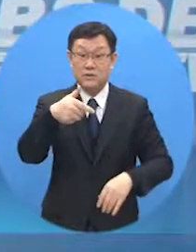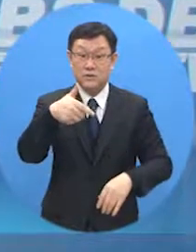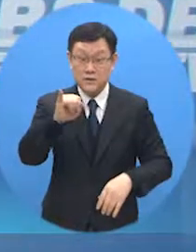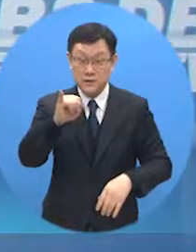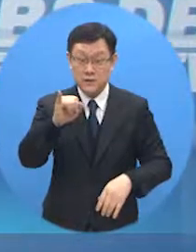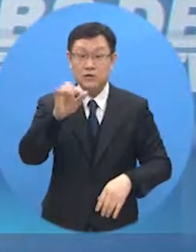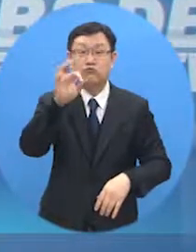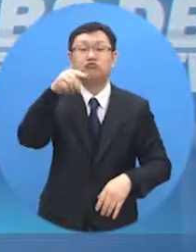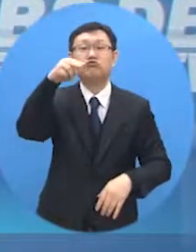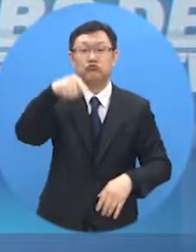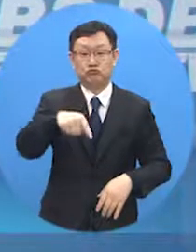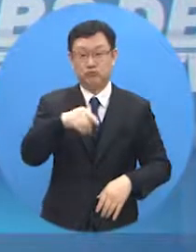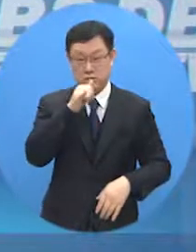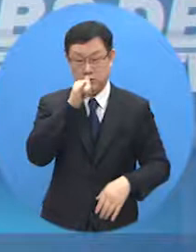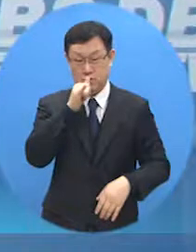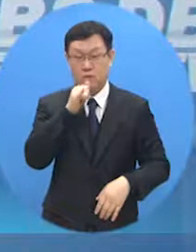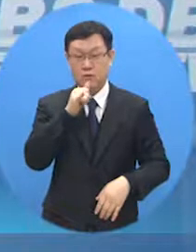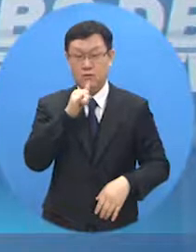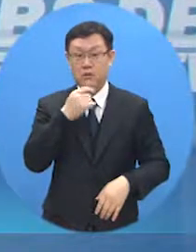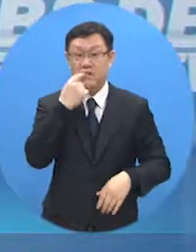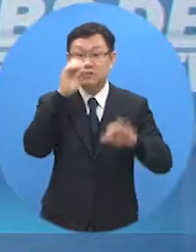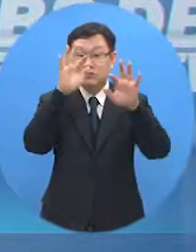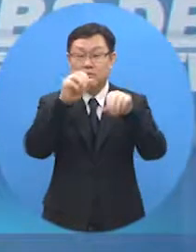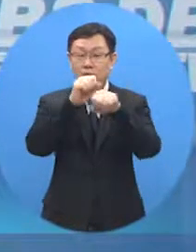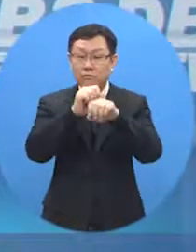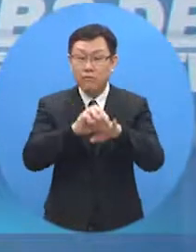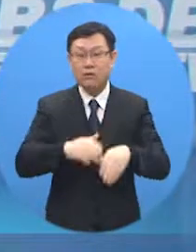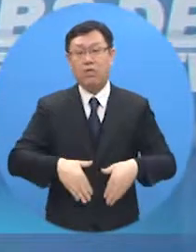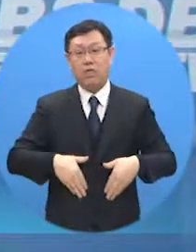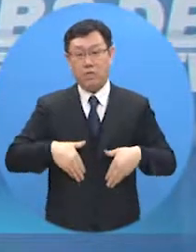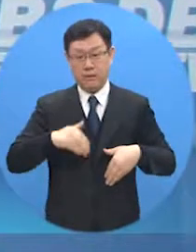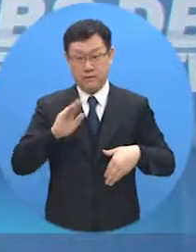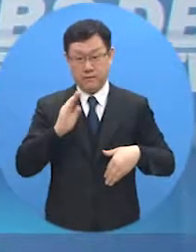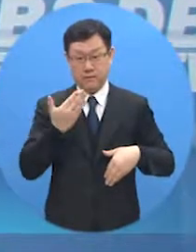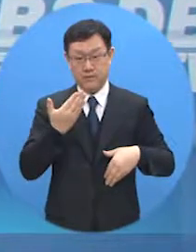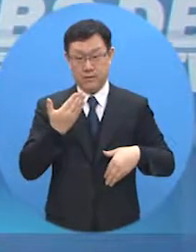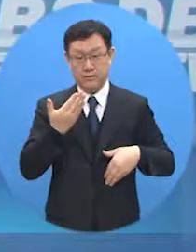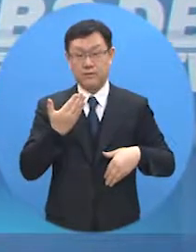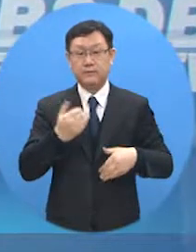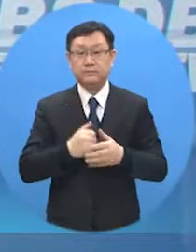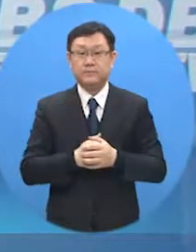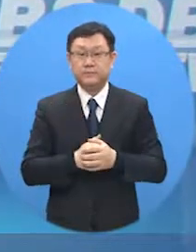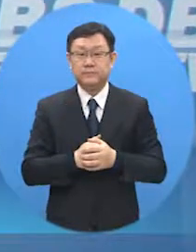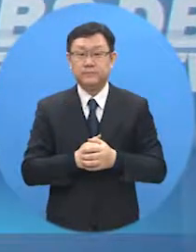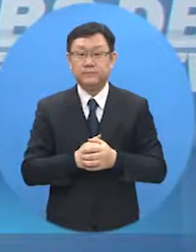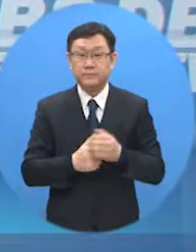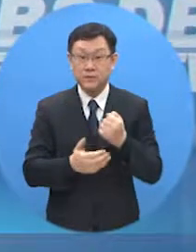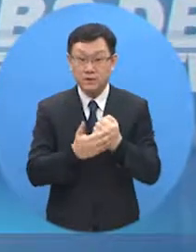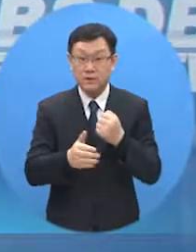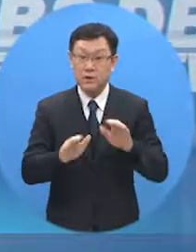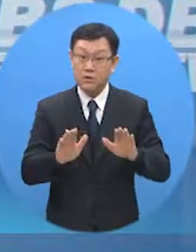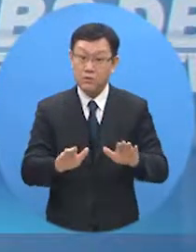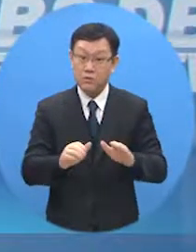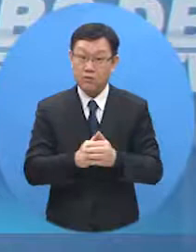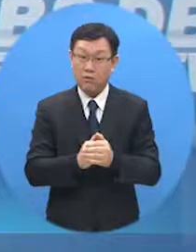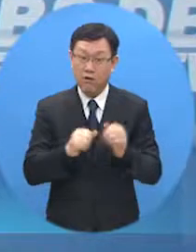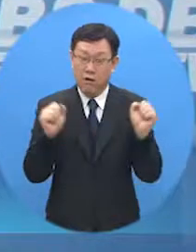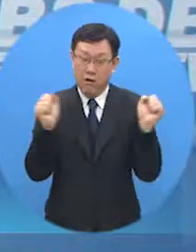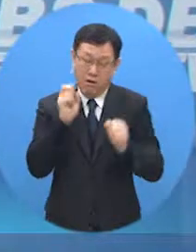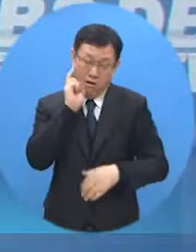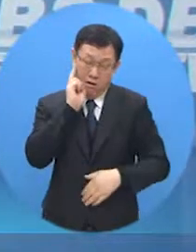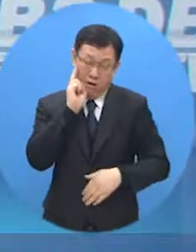하나인 우수가 있습니다. 눈이 녹아 비가 될 정도로 날이 포근해 봄 기운이 돈다고 알려져 있는데요.